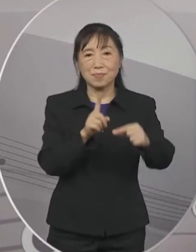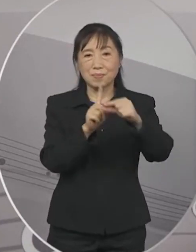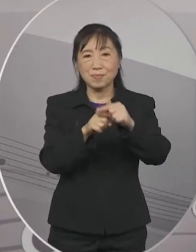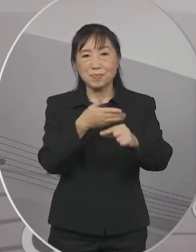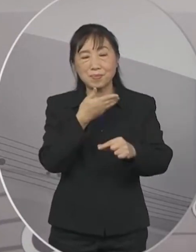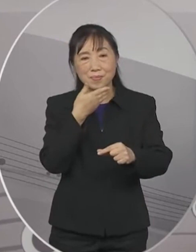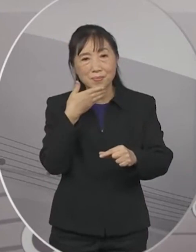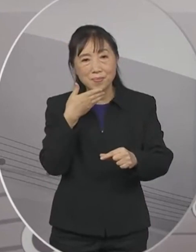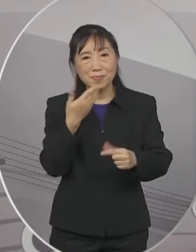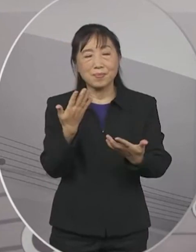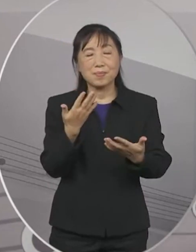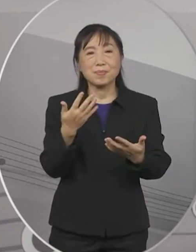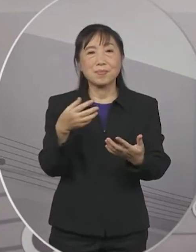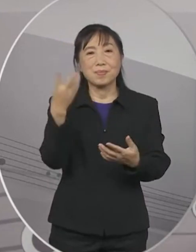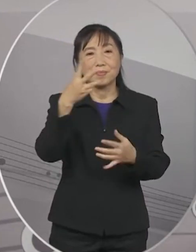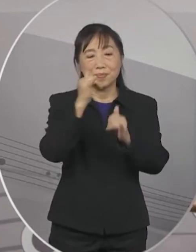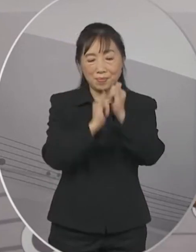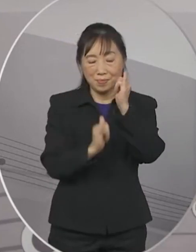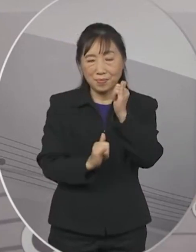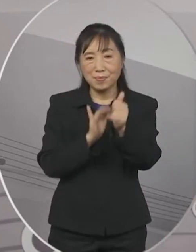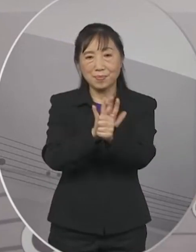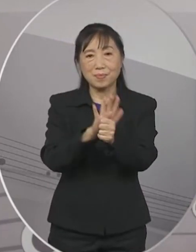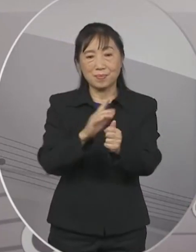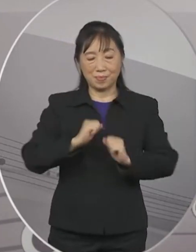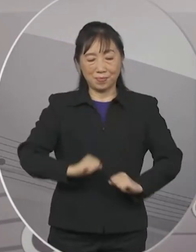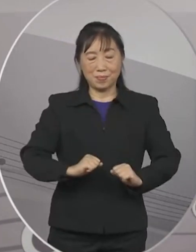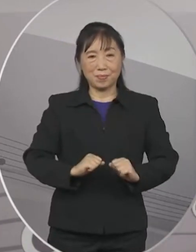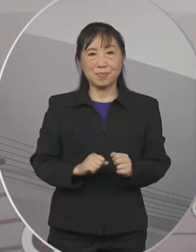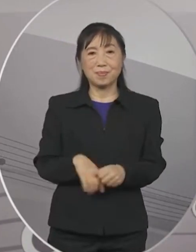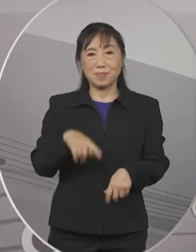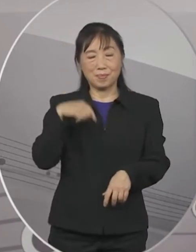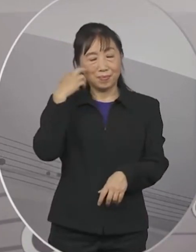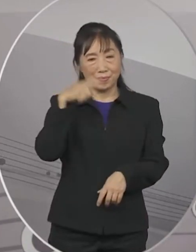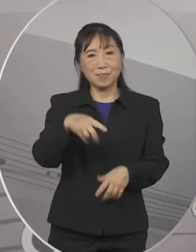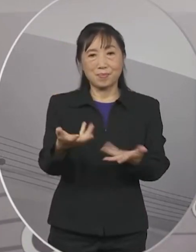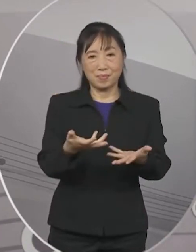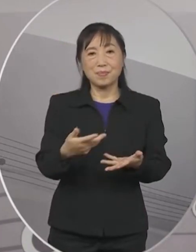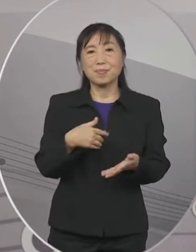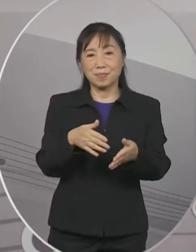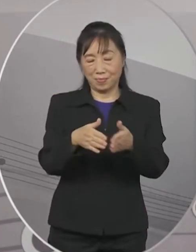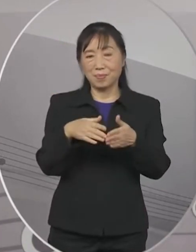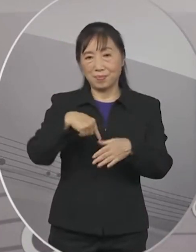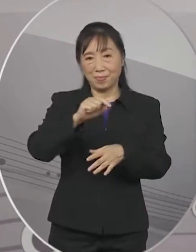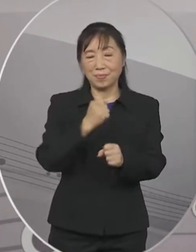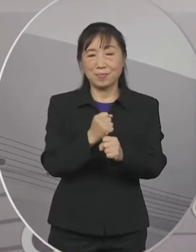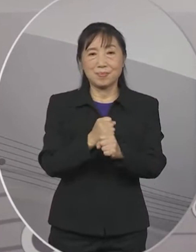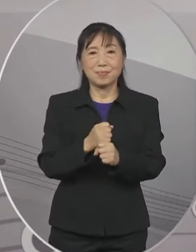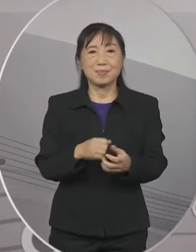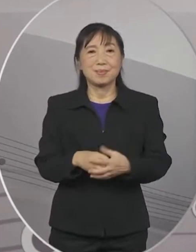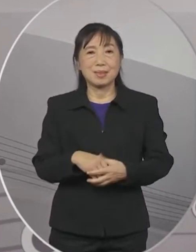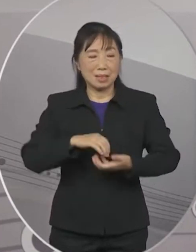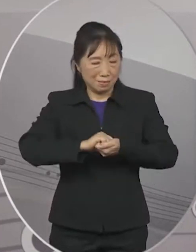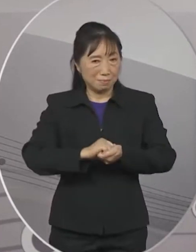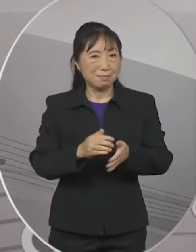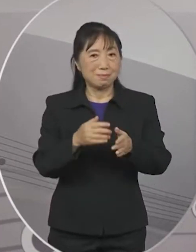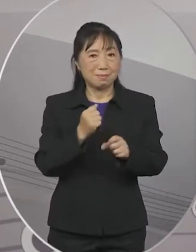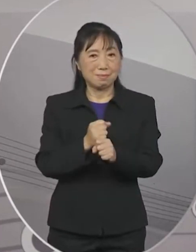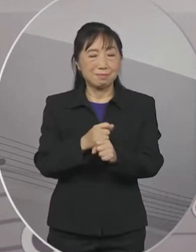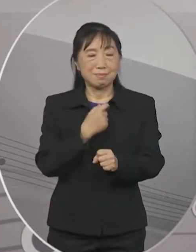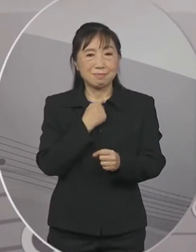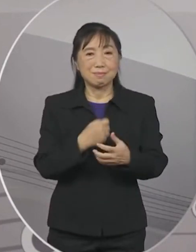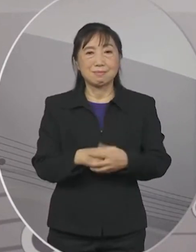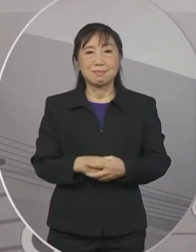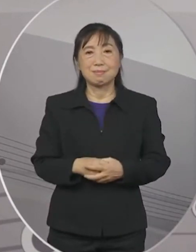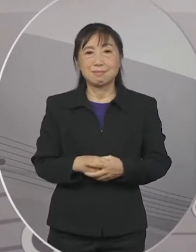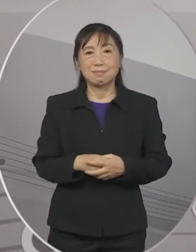然后我们帮助他们更健康，我觉得这个事情是非常值得做的事情，也是一定要做的事情。再